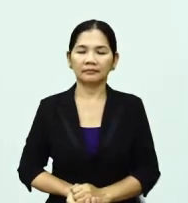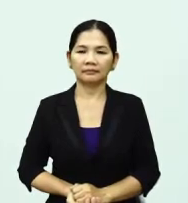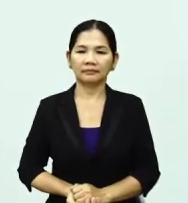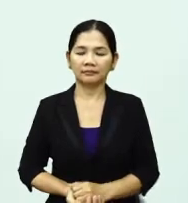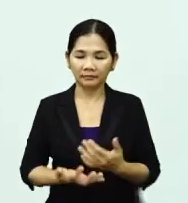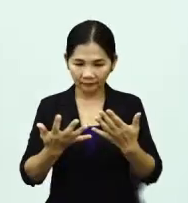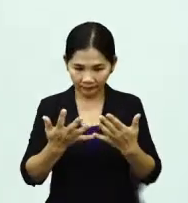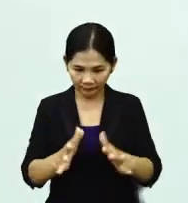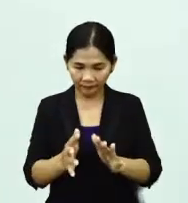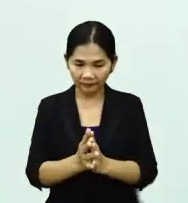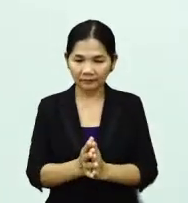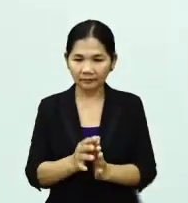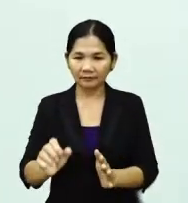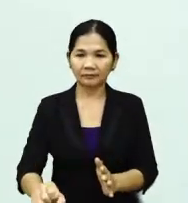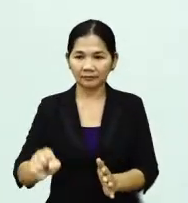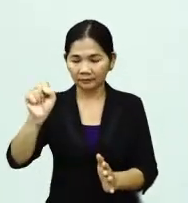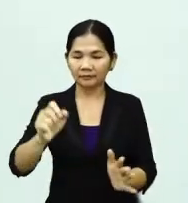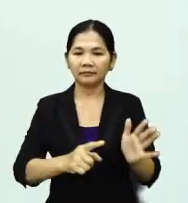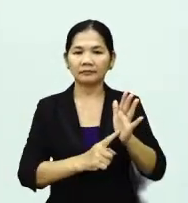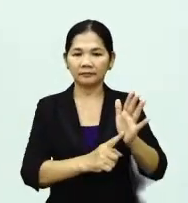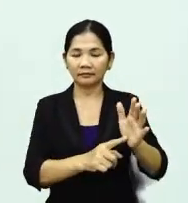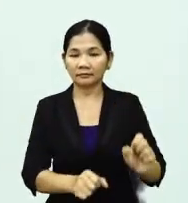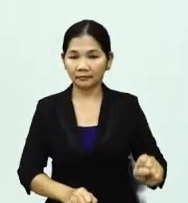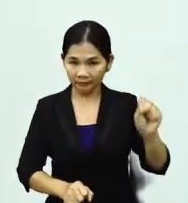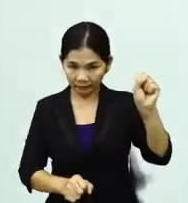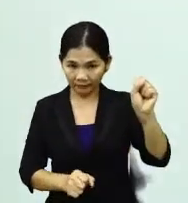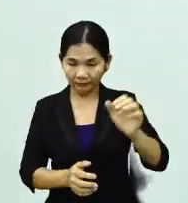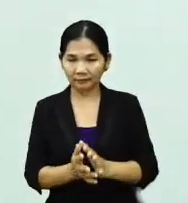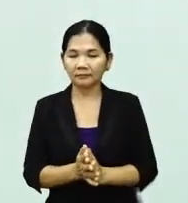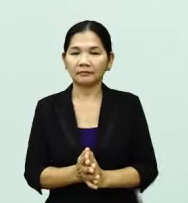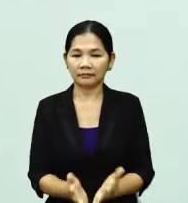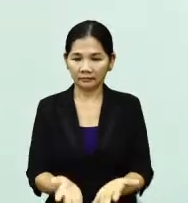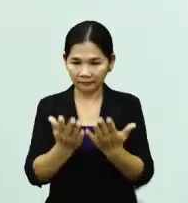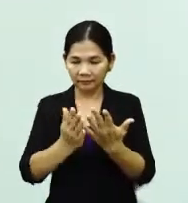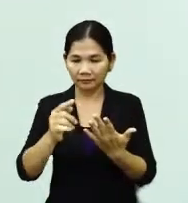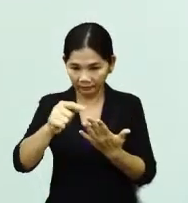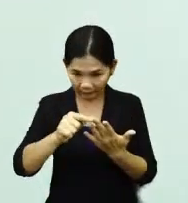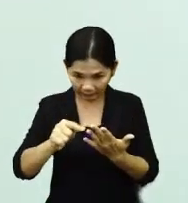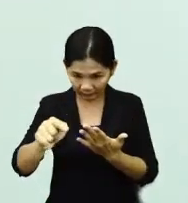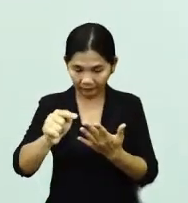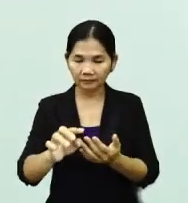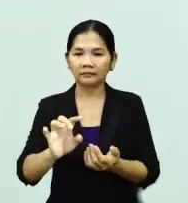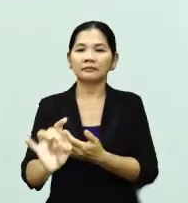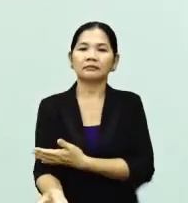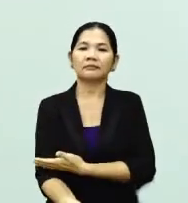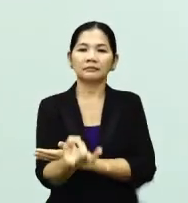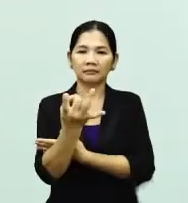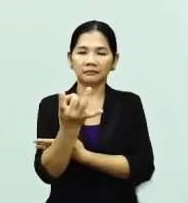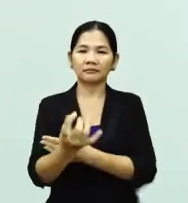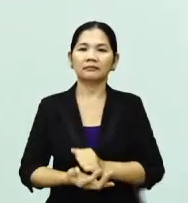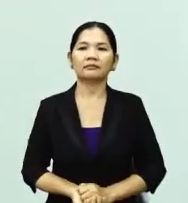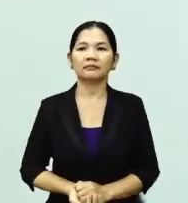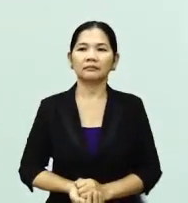Chà, bà rụi rõ hai lực đá chân nôn lai tầng ạc nế. Chà, có một tiếng tuột cho mùi nè cổ nè, bà rụi lầm.